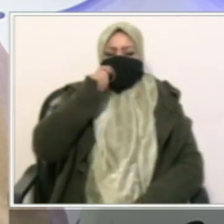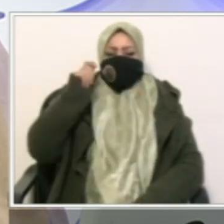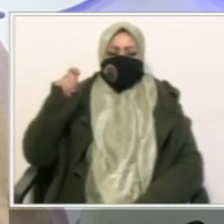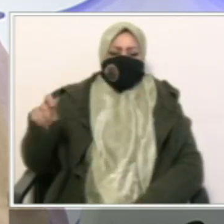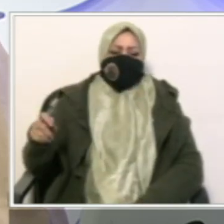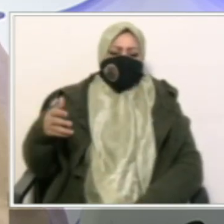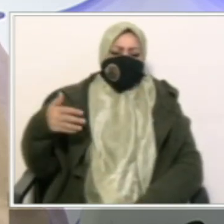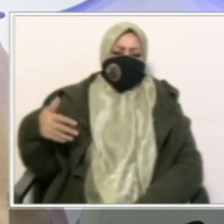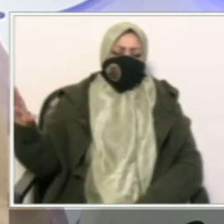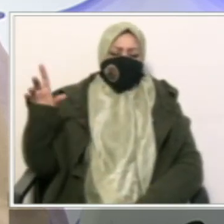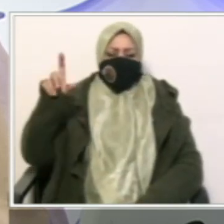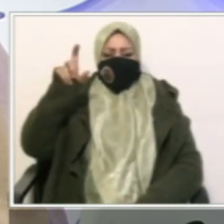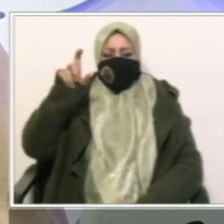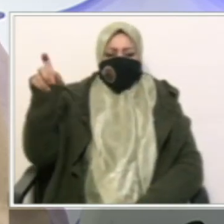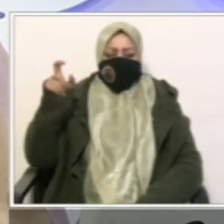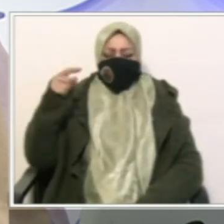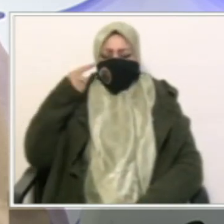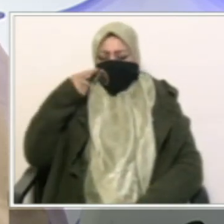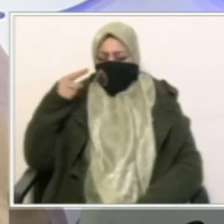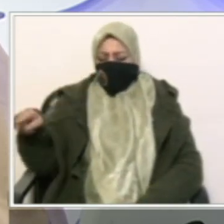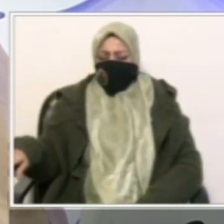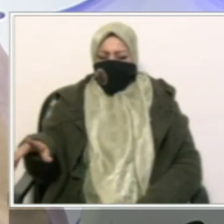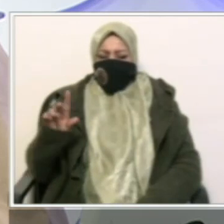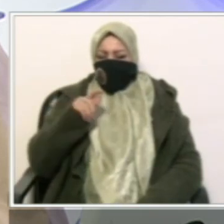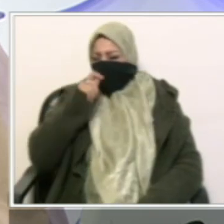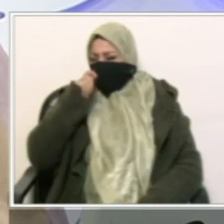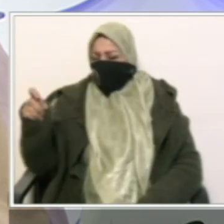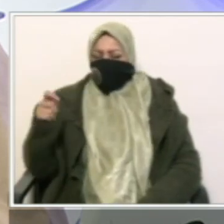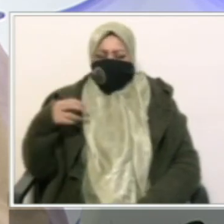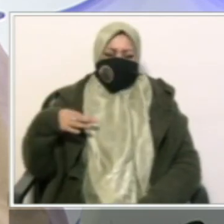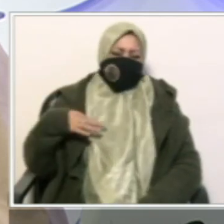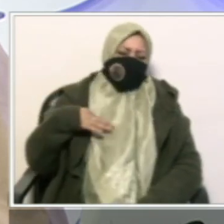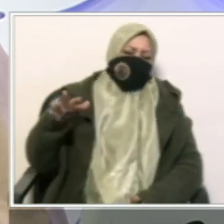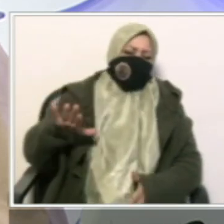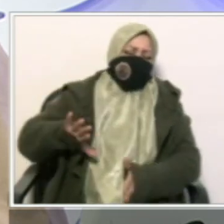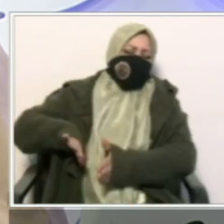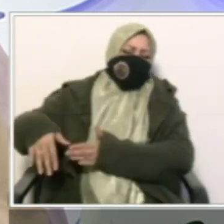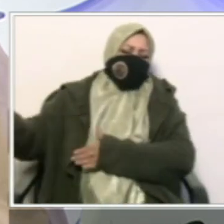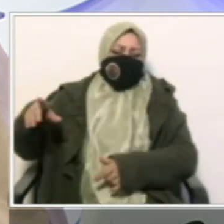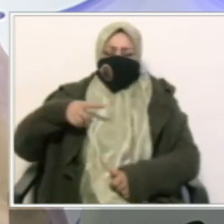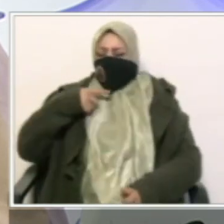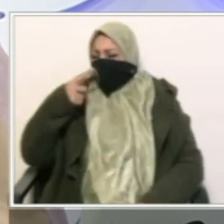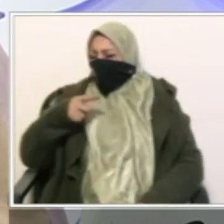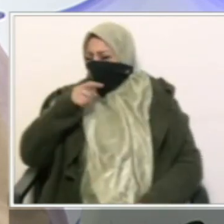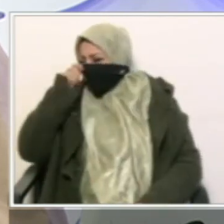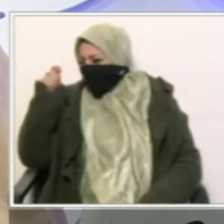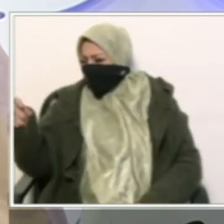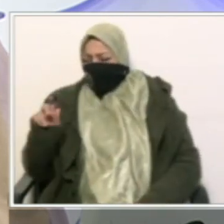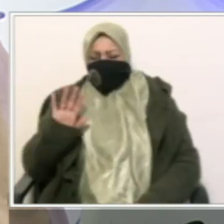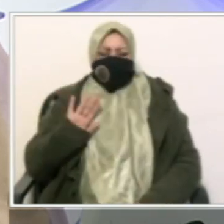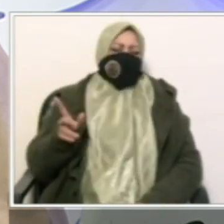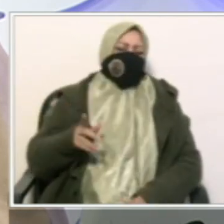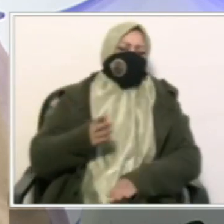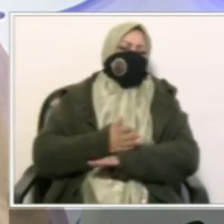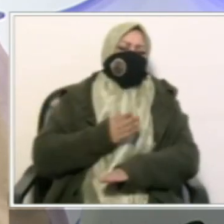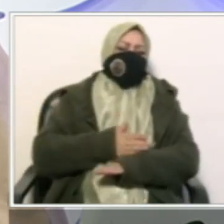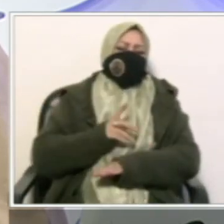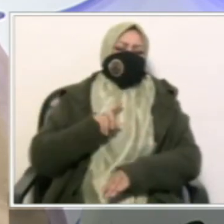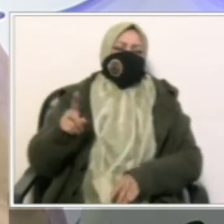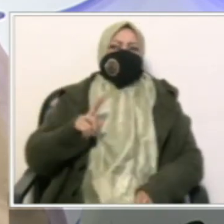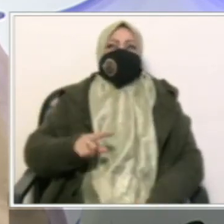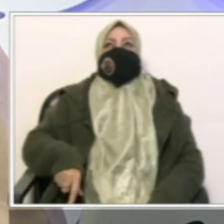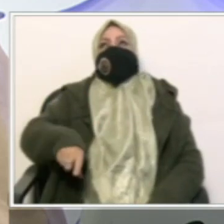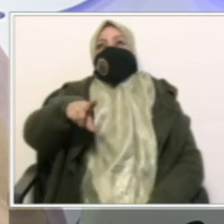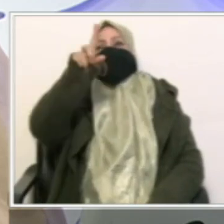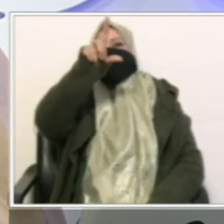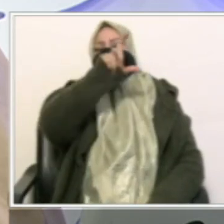لئلا يرد هذا السباب على إلهنا وعلى ديننا وعلى نبينا. فقال الله